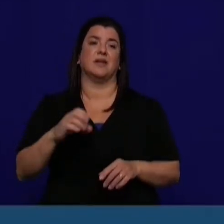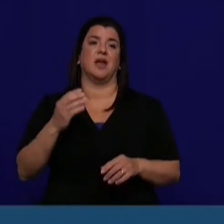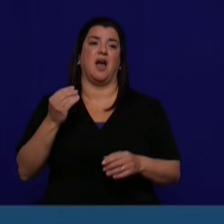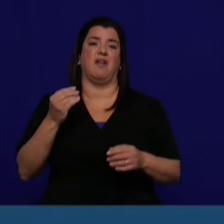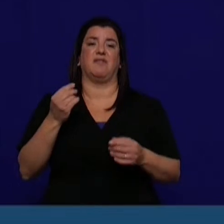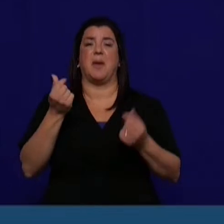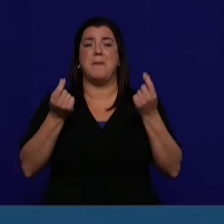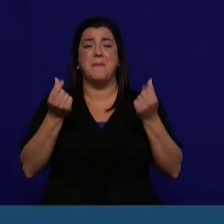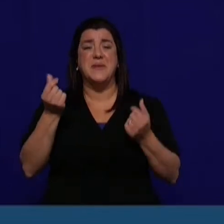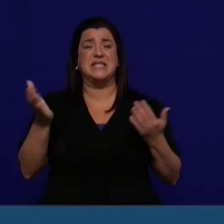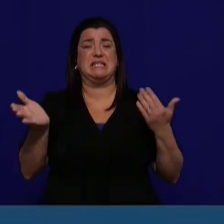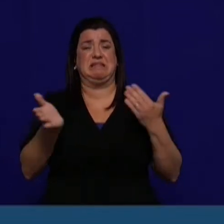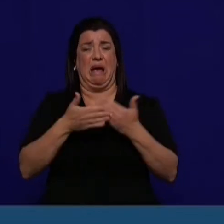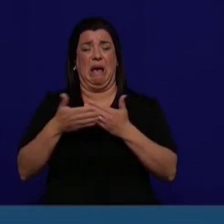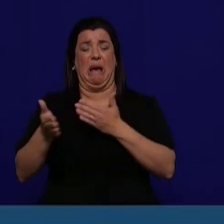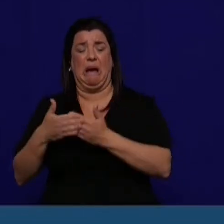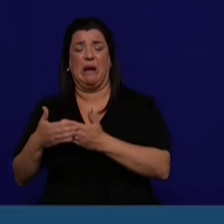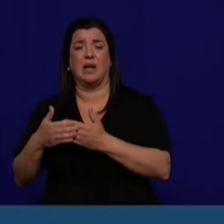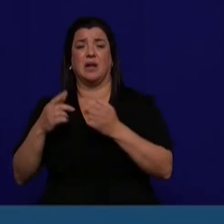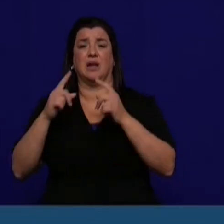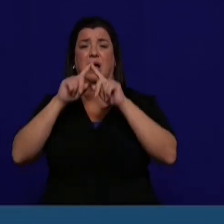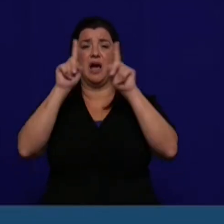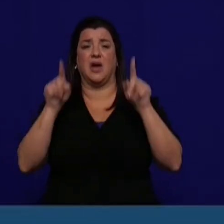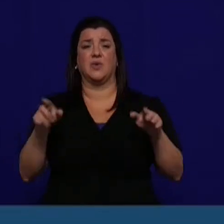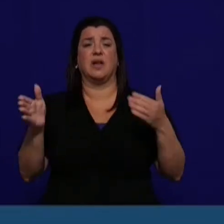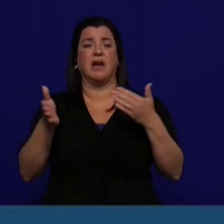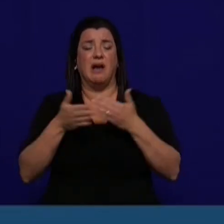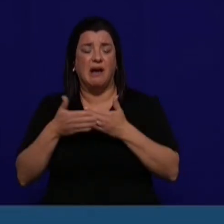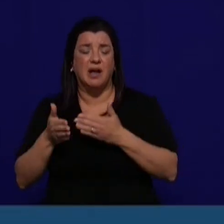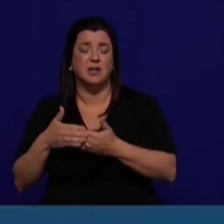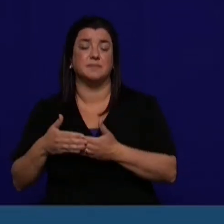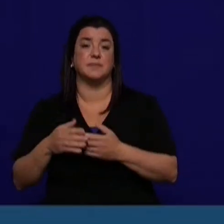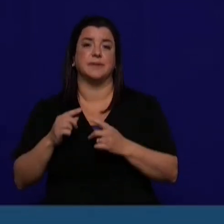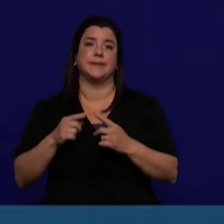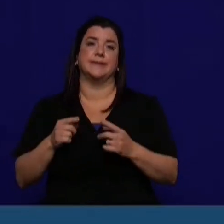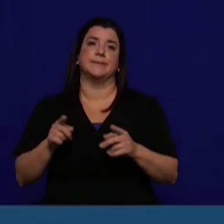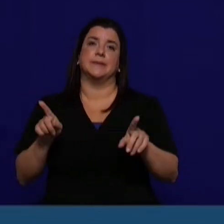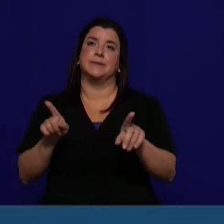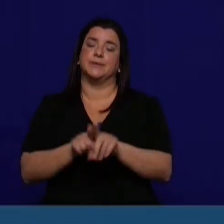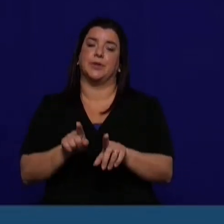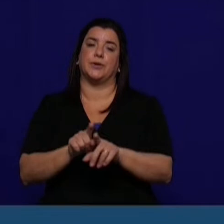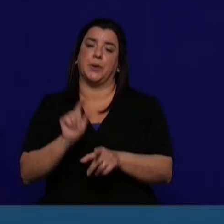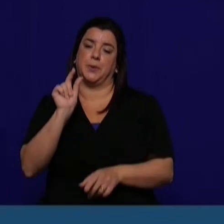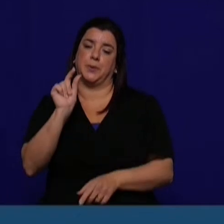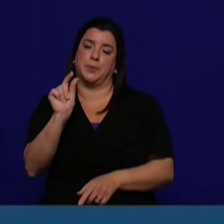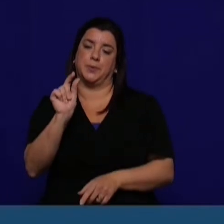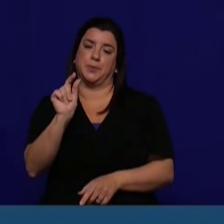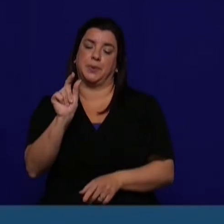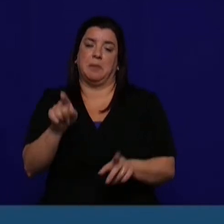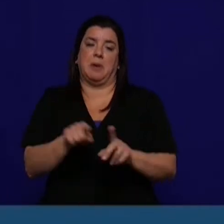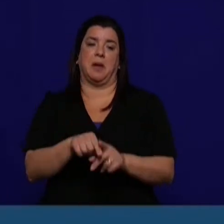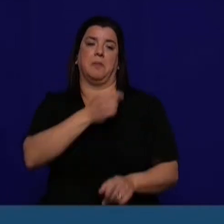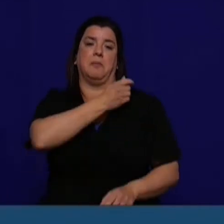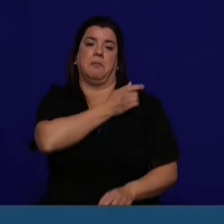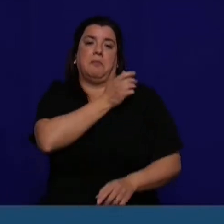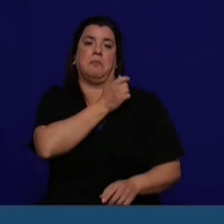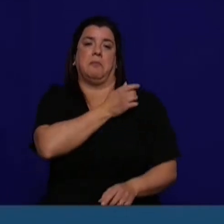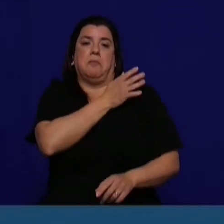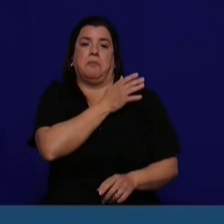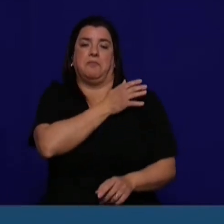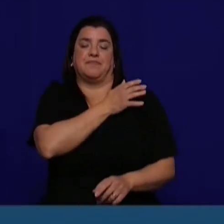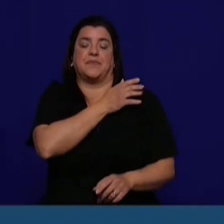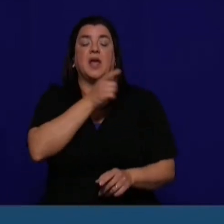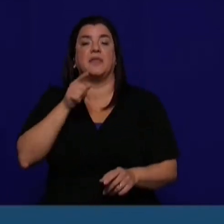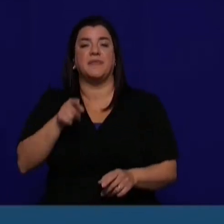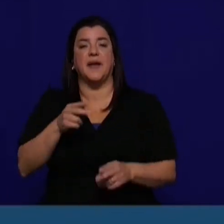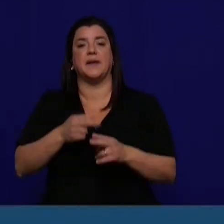businesses li kellhom jagħlqu, imbagħad ħassib dawk il-ftit persuni li bir-responsabbiltà kbira hemmhekk imbagħad